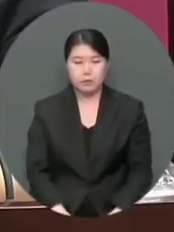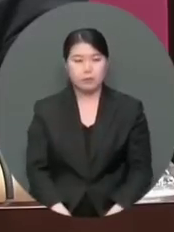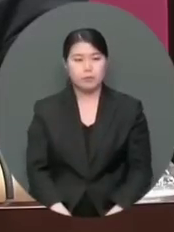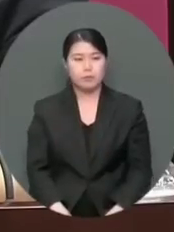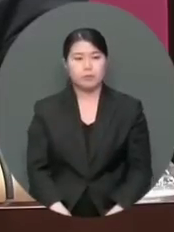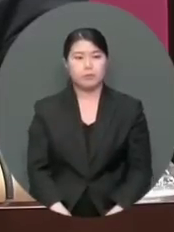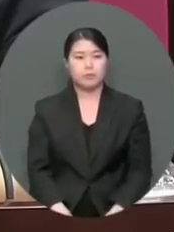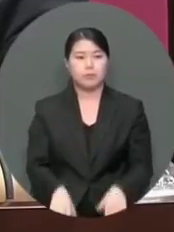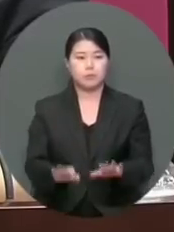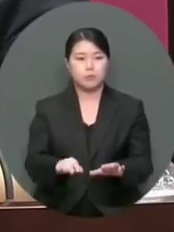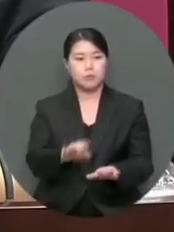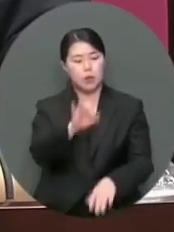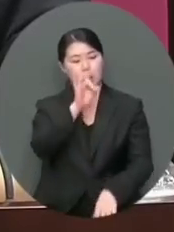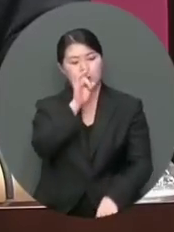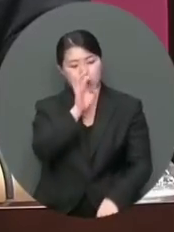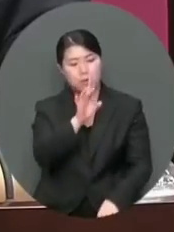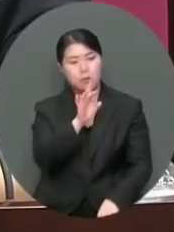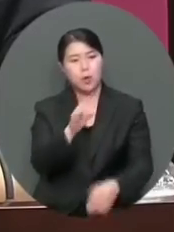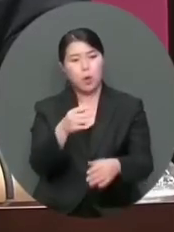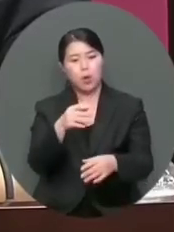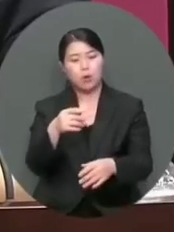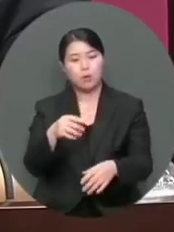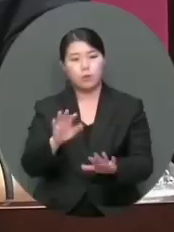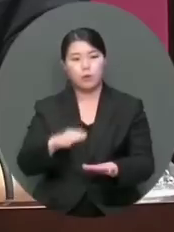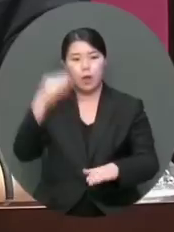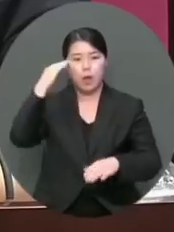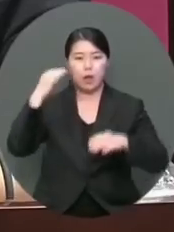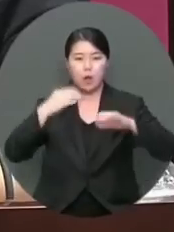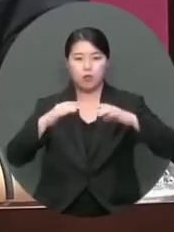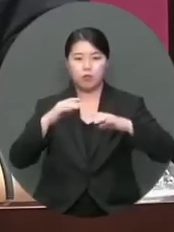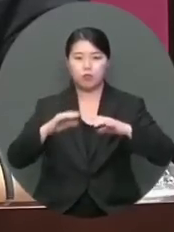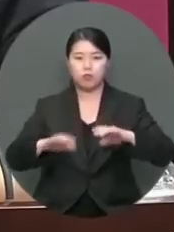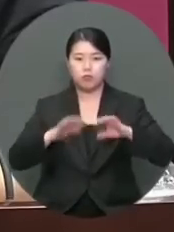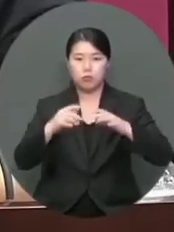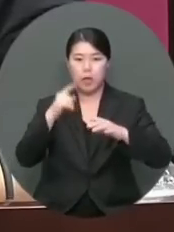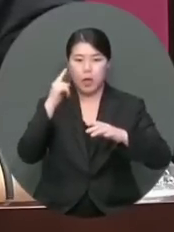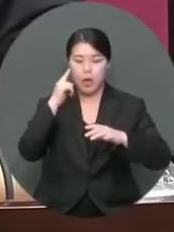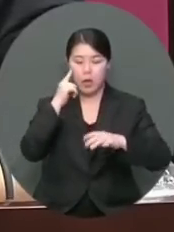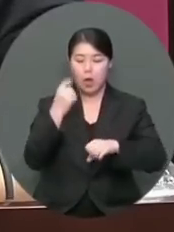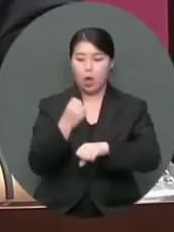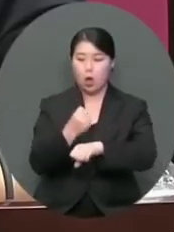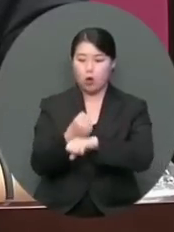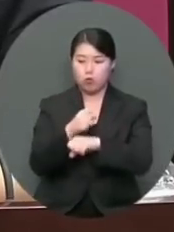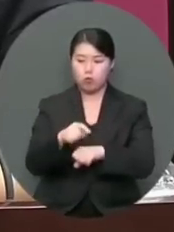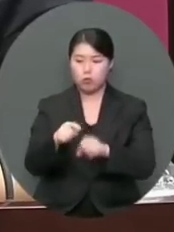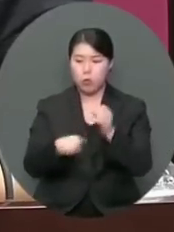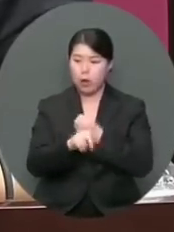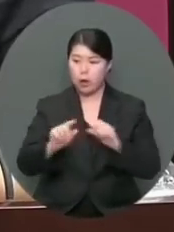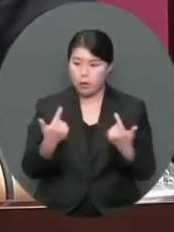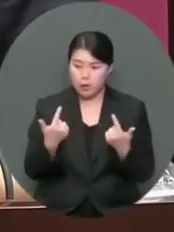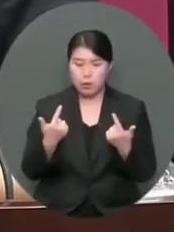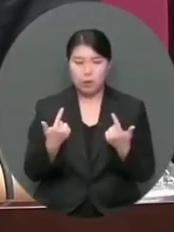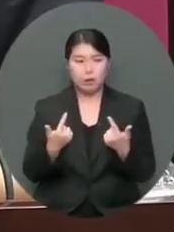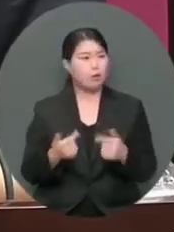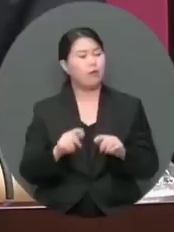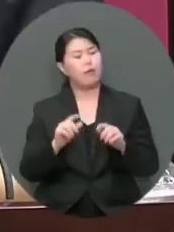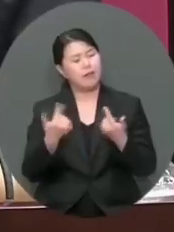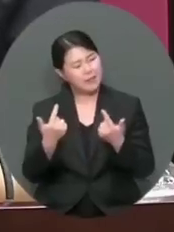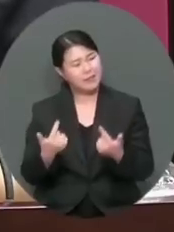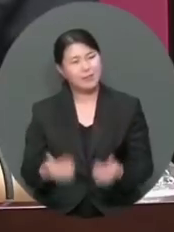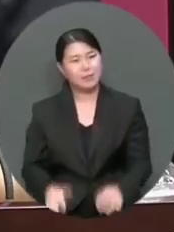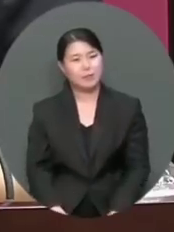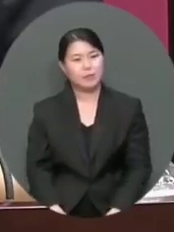된다는 말씀만 있는 거예요. 대한민국 국제연구기관의 연구는 비과학입니까? 아니죠.